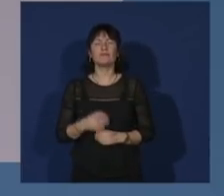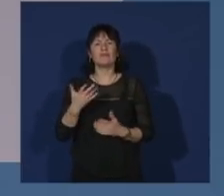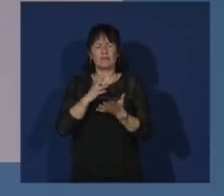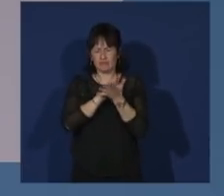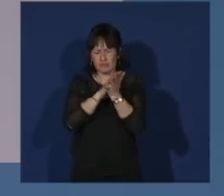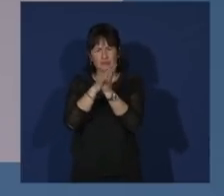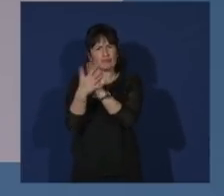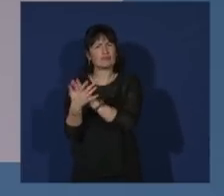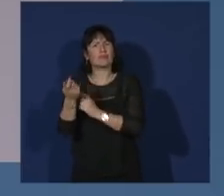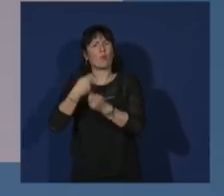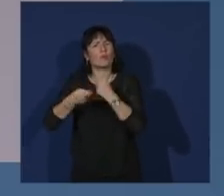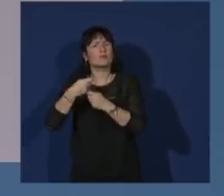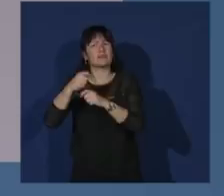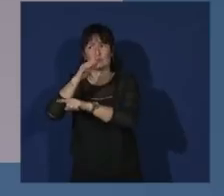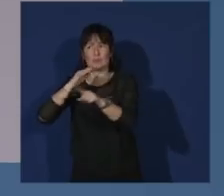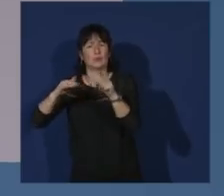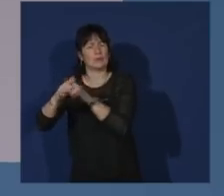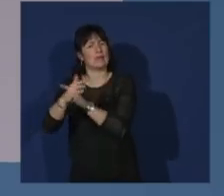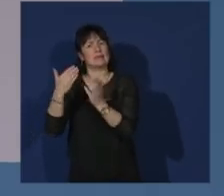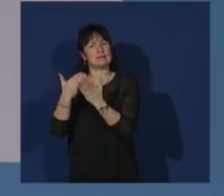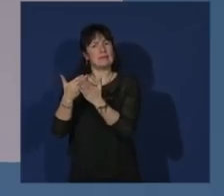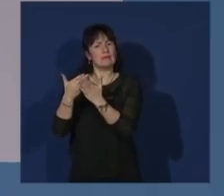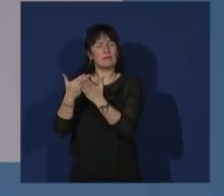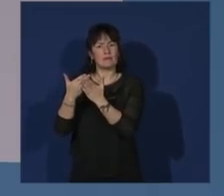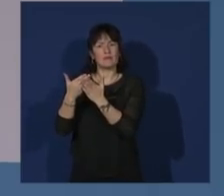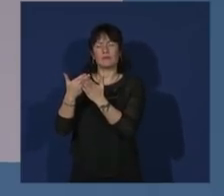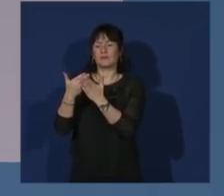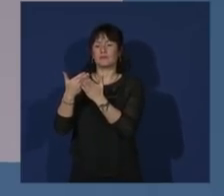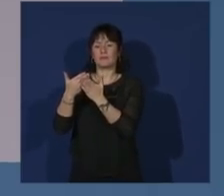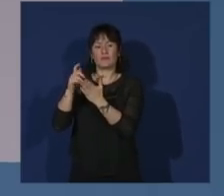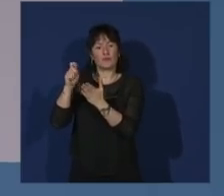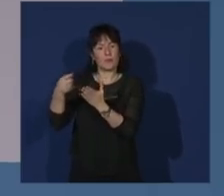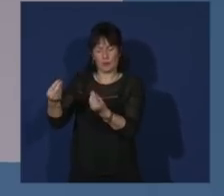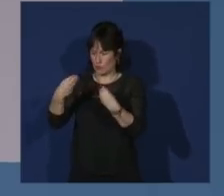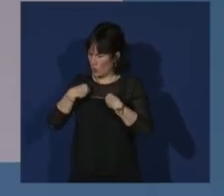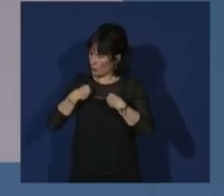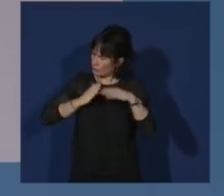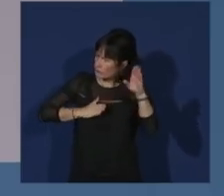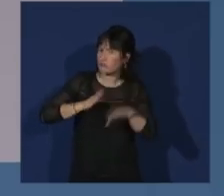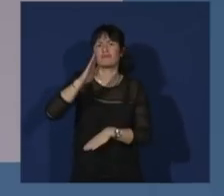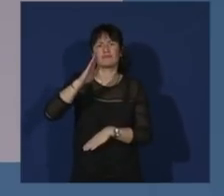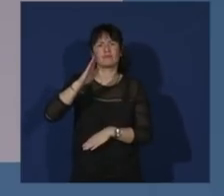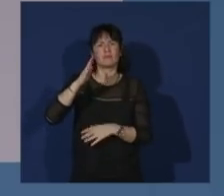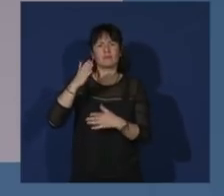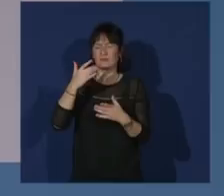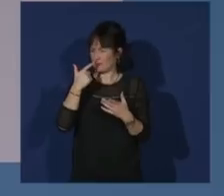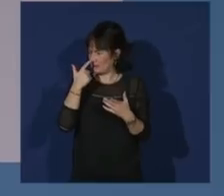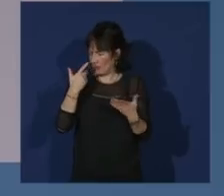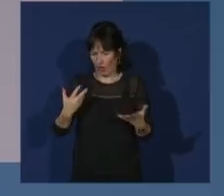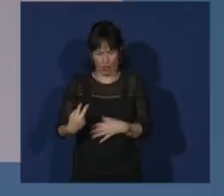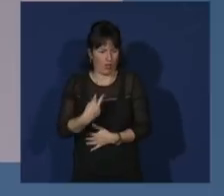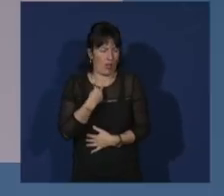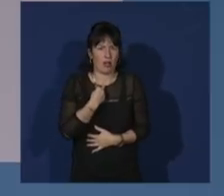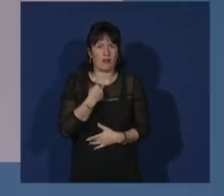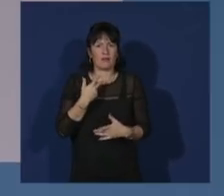cette transition sociale aussi, celle qui doit nous permettre de sortir de cette société sclérosée